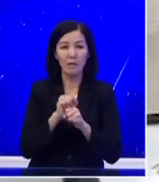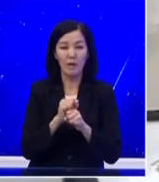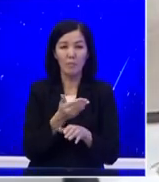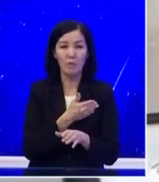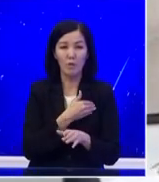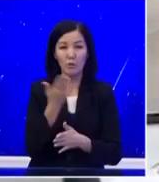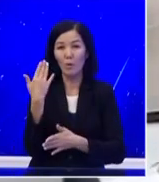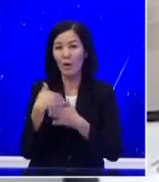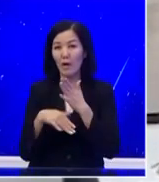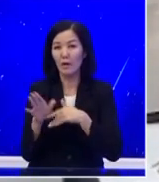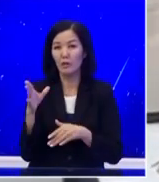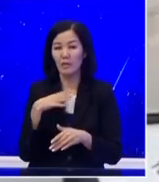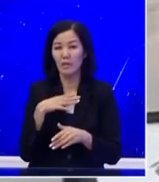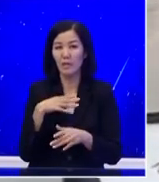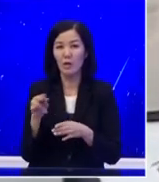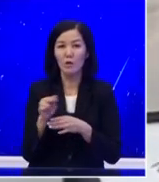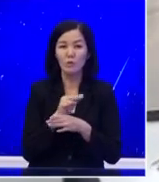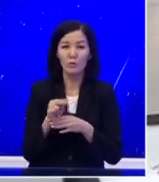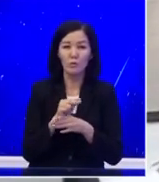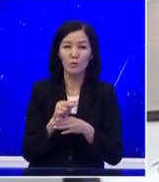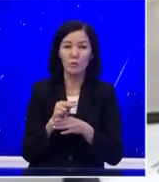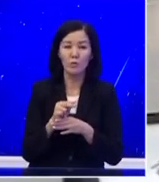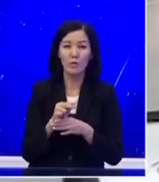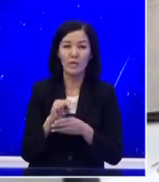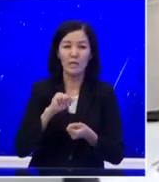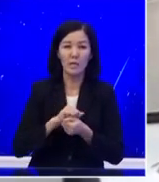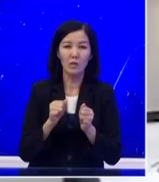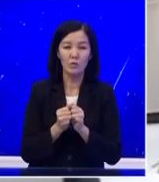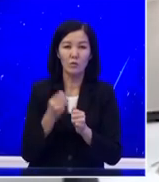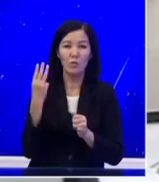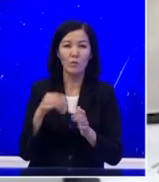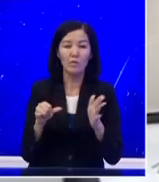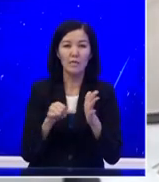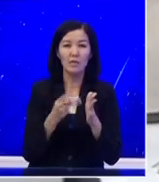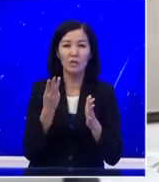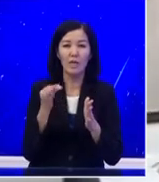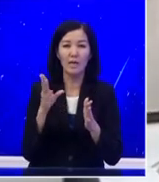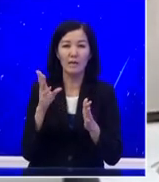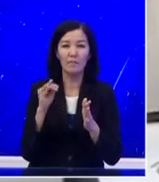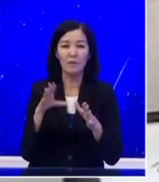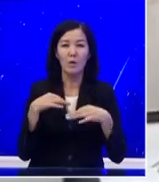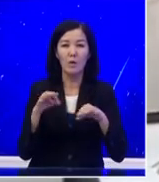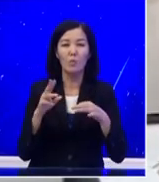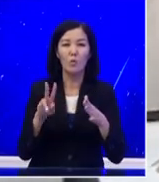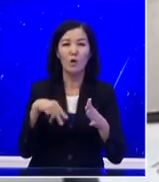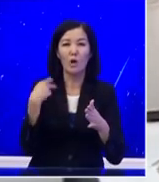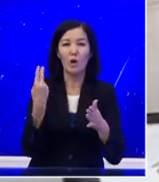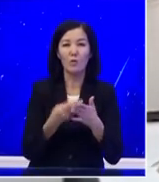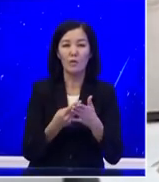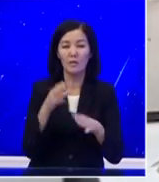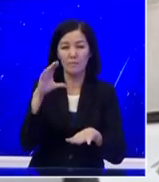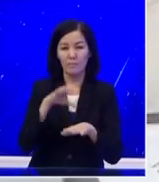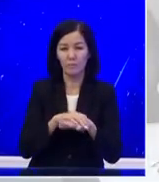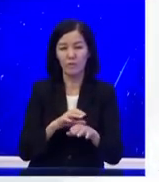етпейді, тоқтамайды. Тек жөндеу жұмыстары жүргізіліп жатқан тас жолдың 36 шақырымда ғана көлігі аударылған соң барып